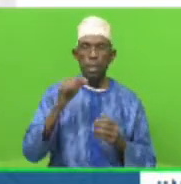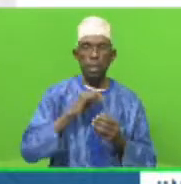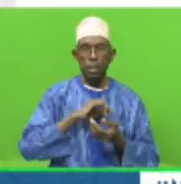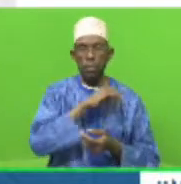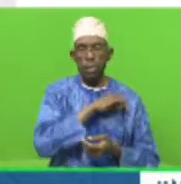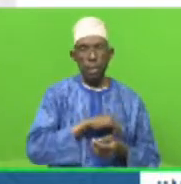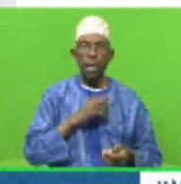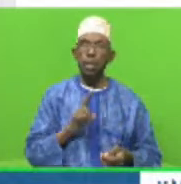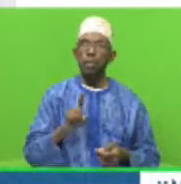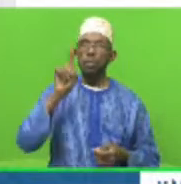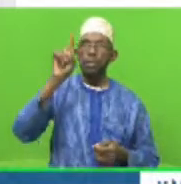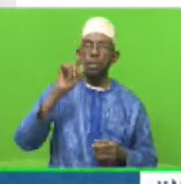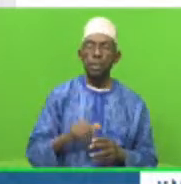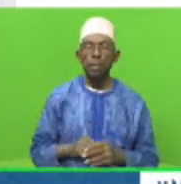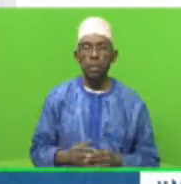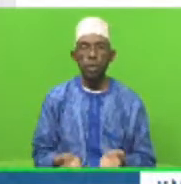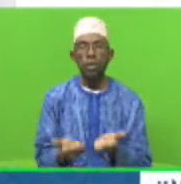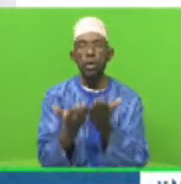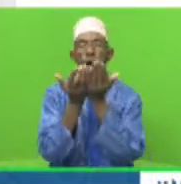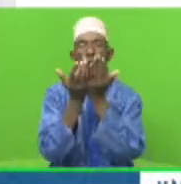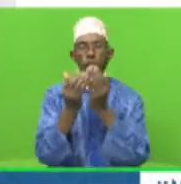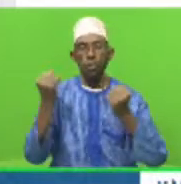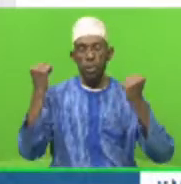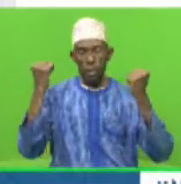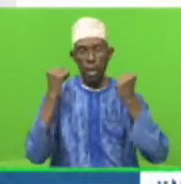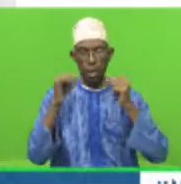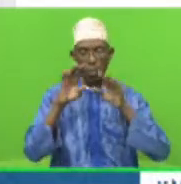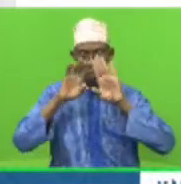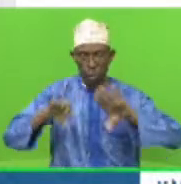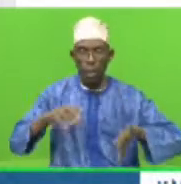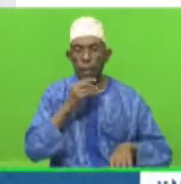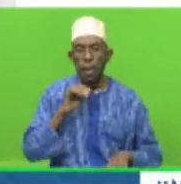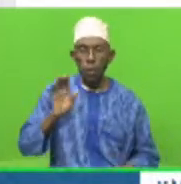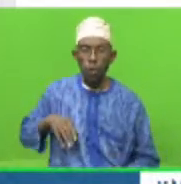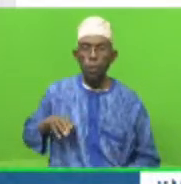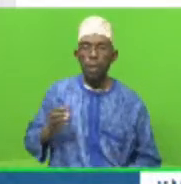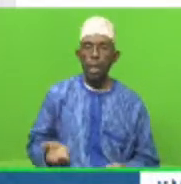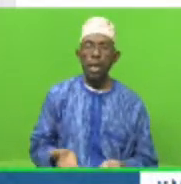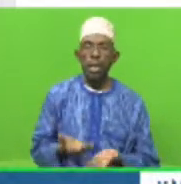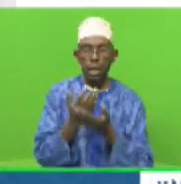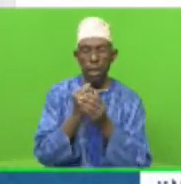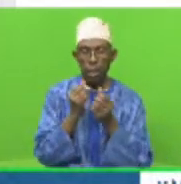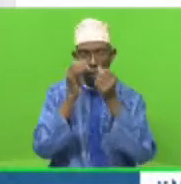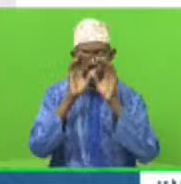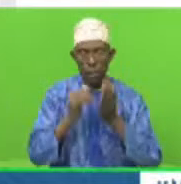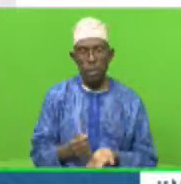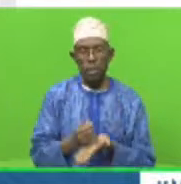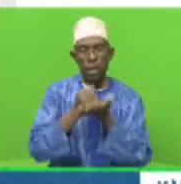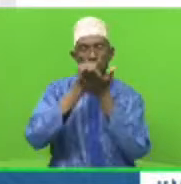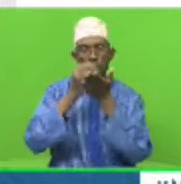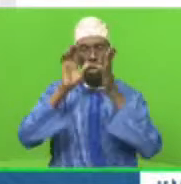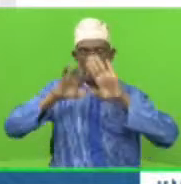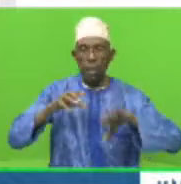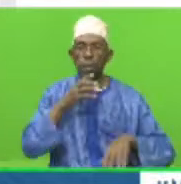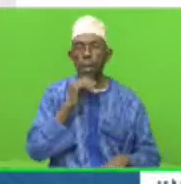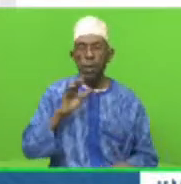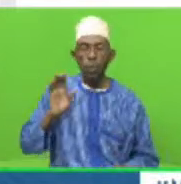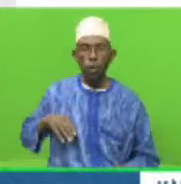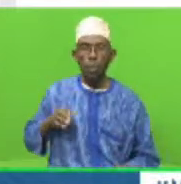وكرمك يا أكرم الأكرمين. اللهم أعز الإسلام والمسلمين، اللهم أعز الإسلام